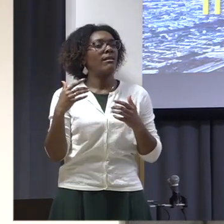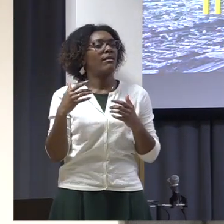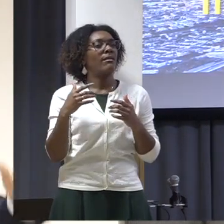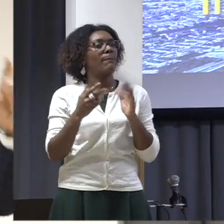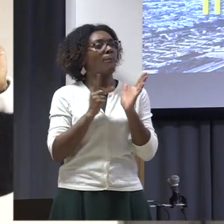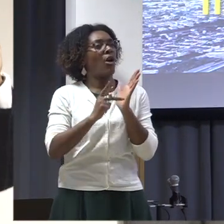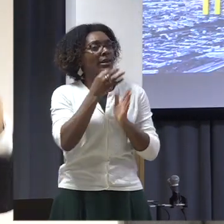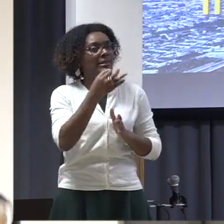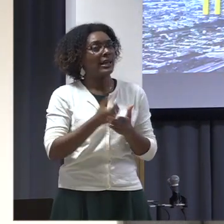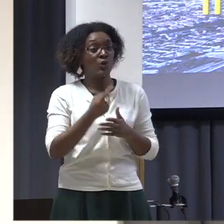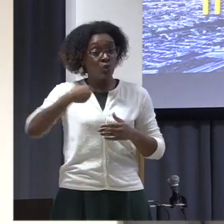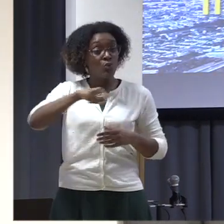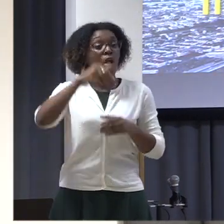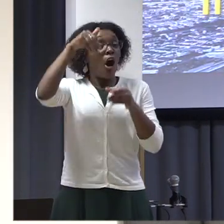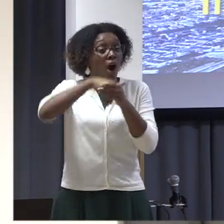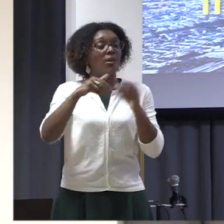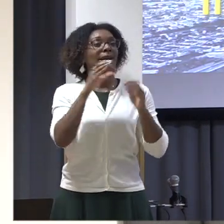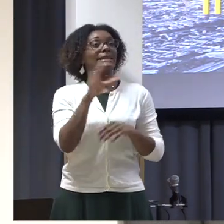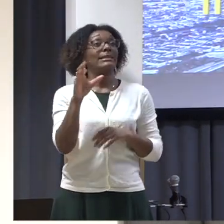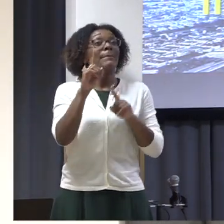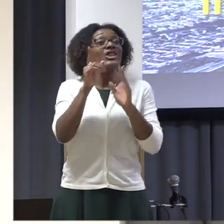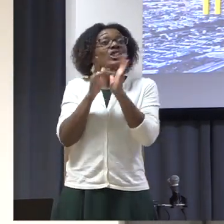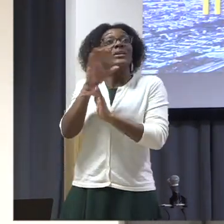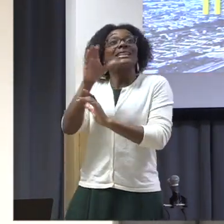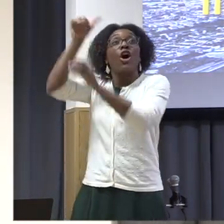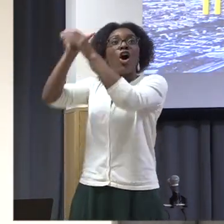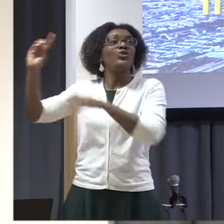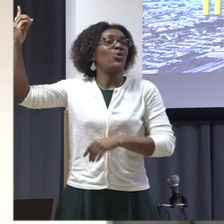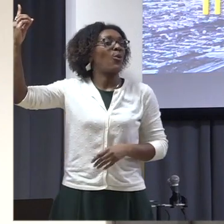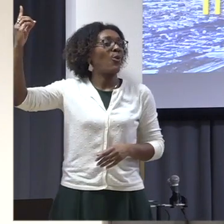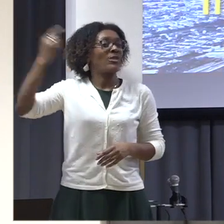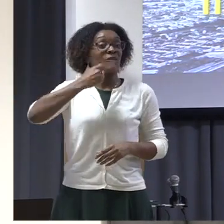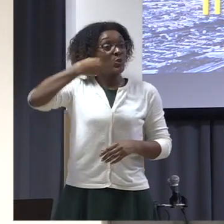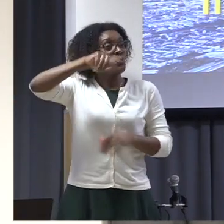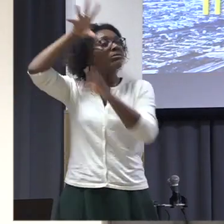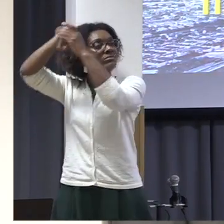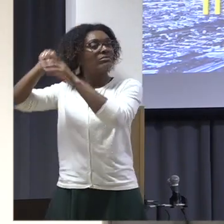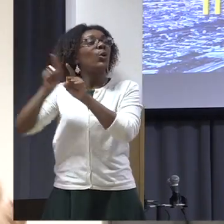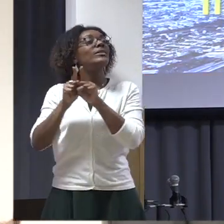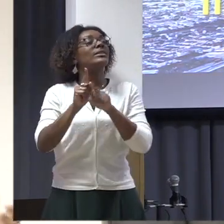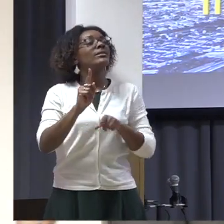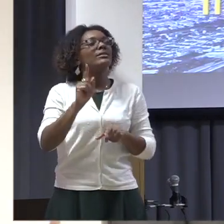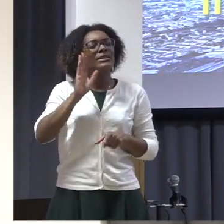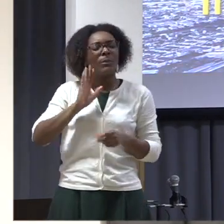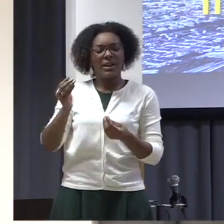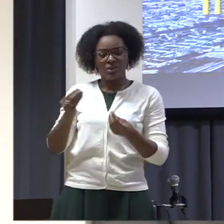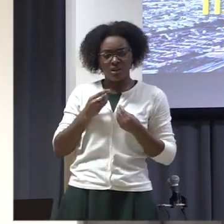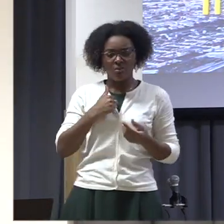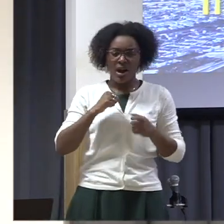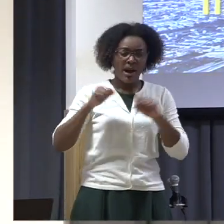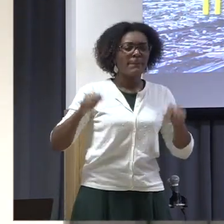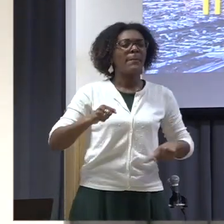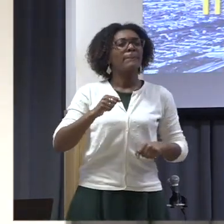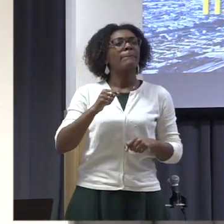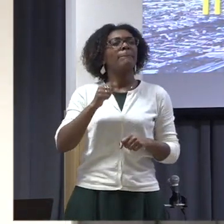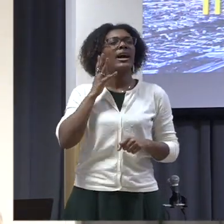nous sommes en crise tu es christ et en dieu mais l'état parole et donne moi d'être capable de la transmettre bene aussi ma soeur qui